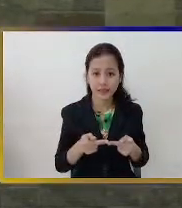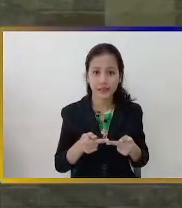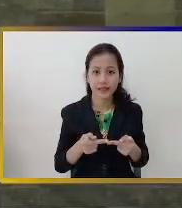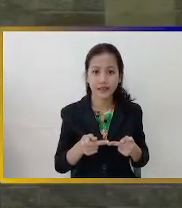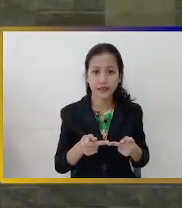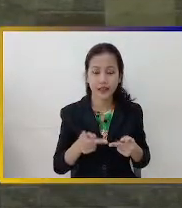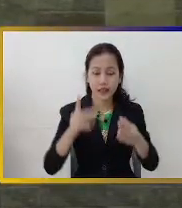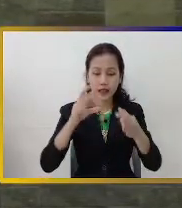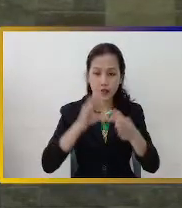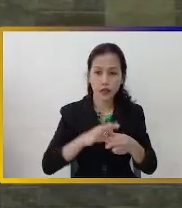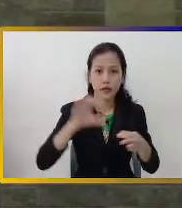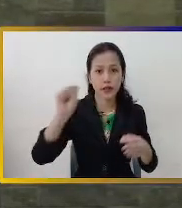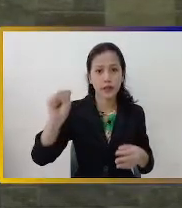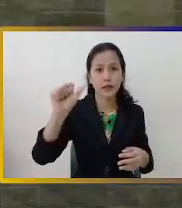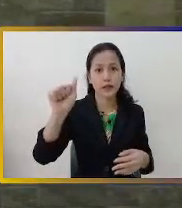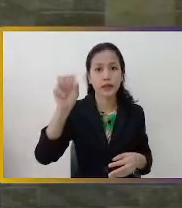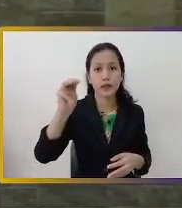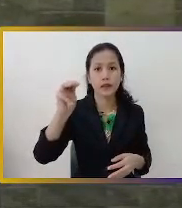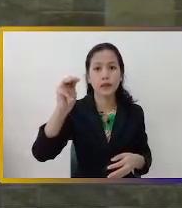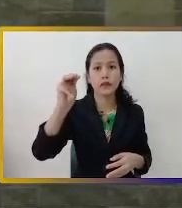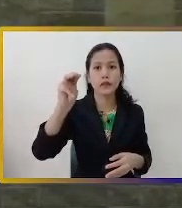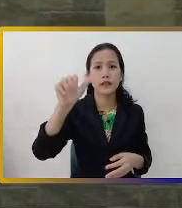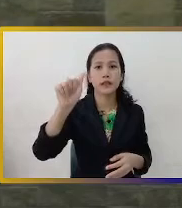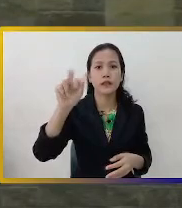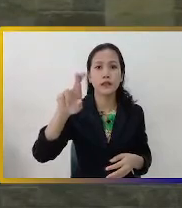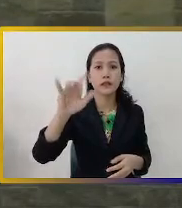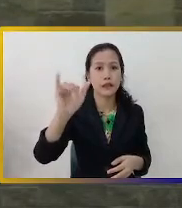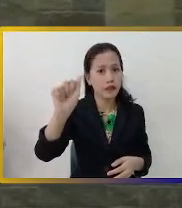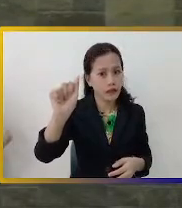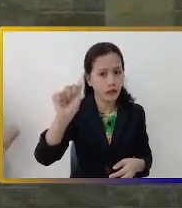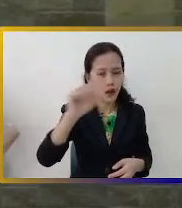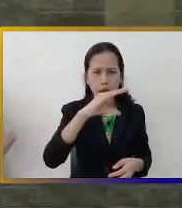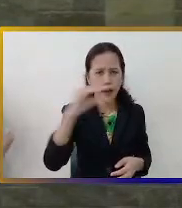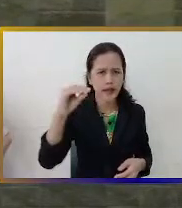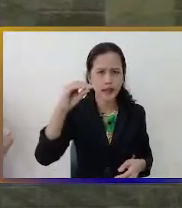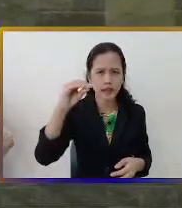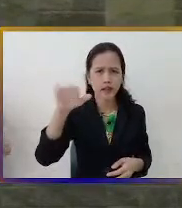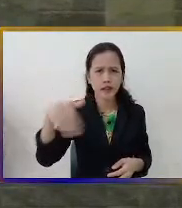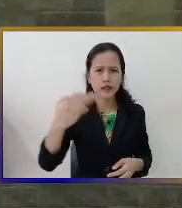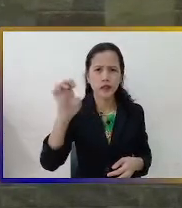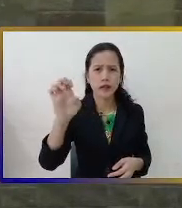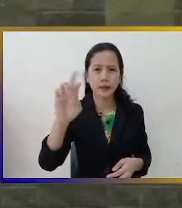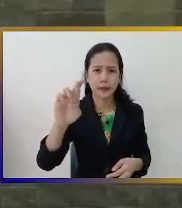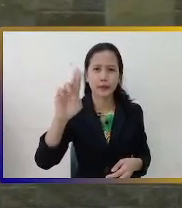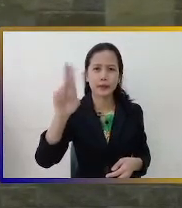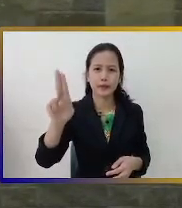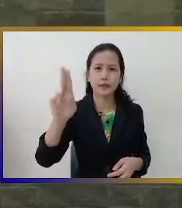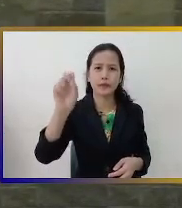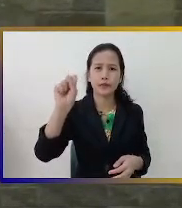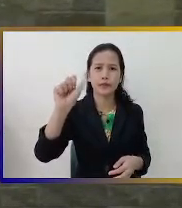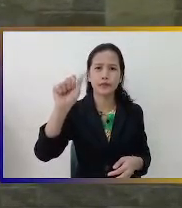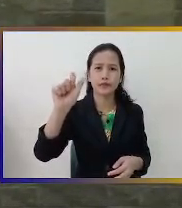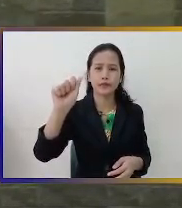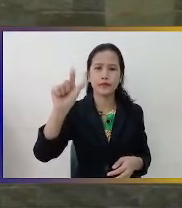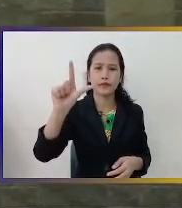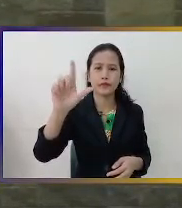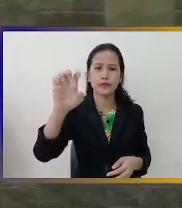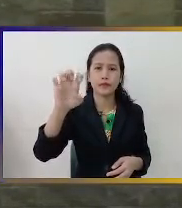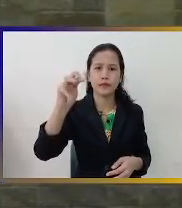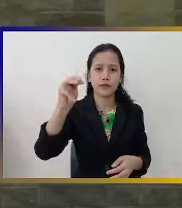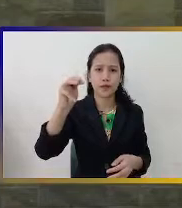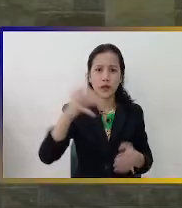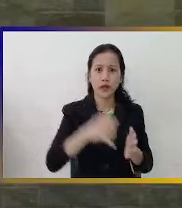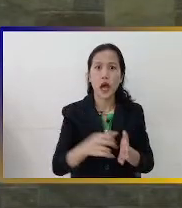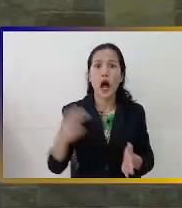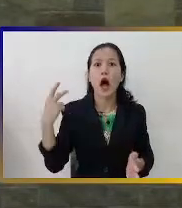Na pinoproclaim po dito ni Prophet Micah na merong nakaabang na impending judgment sa mga